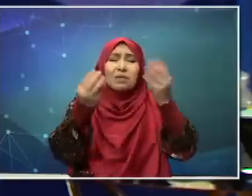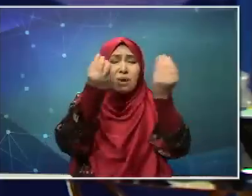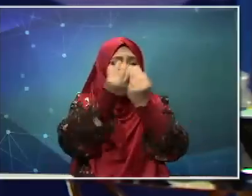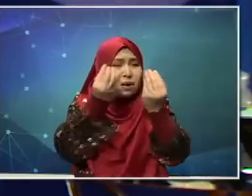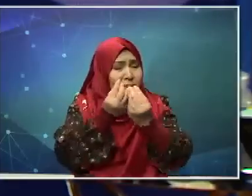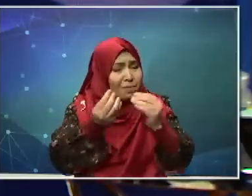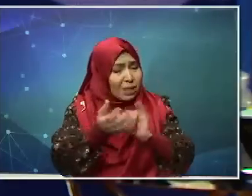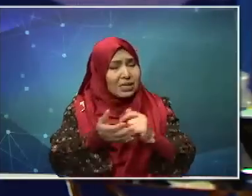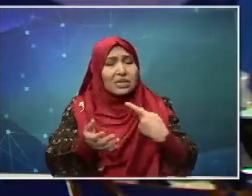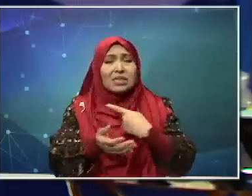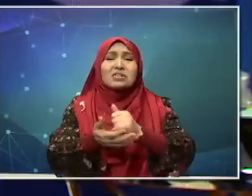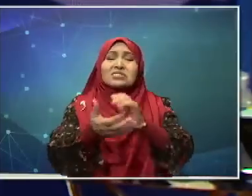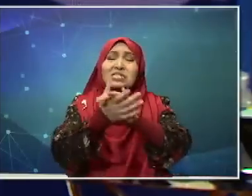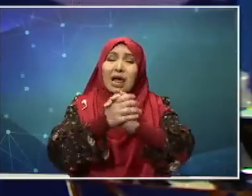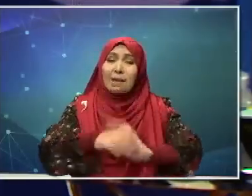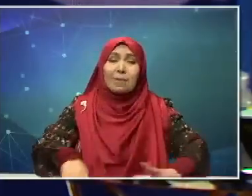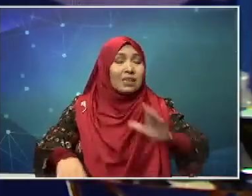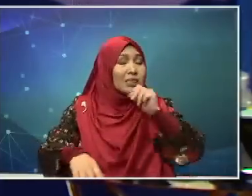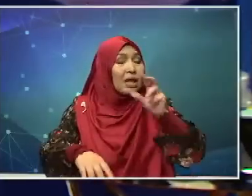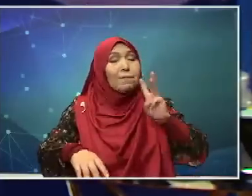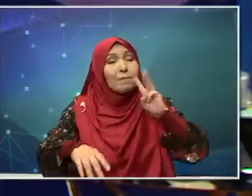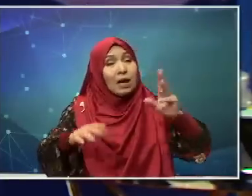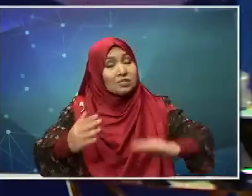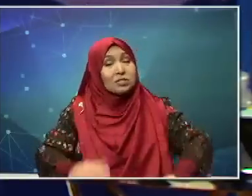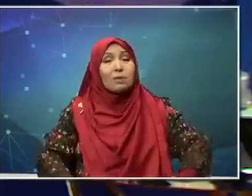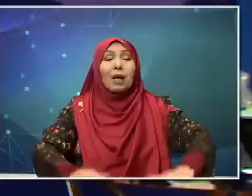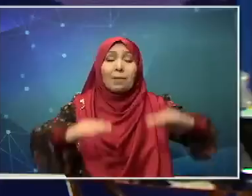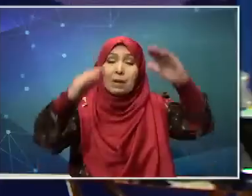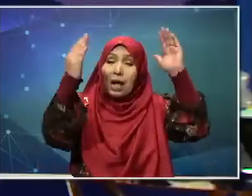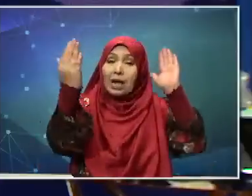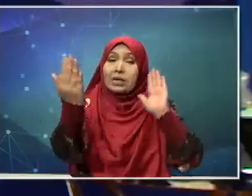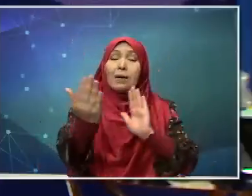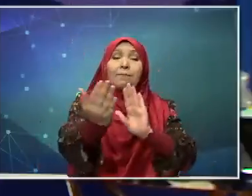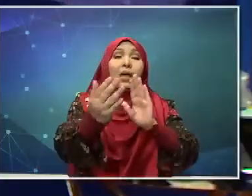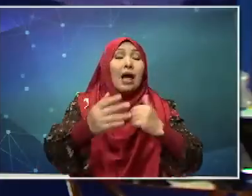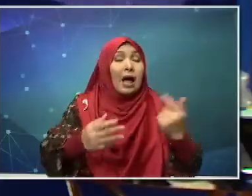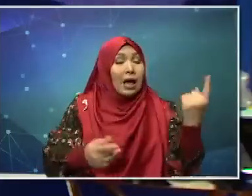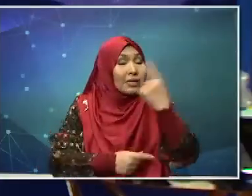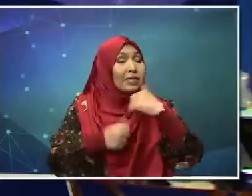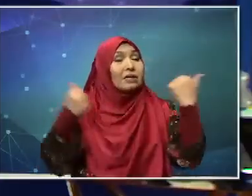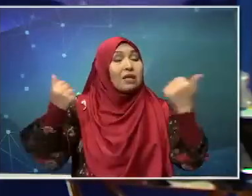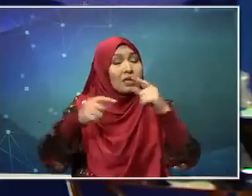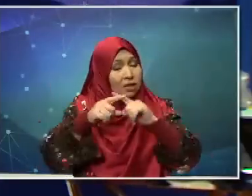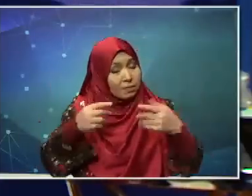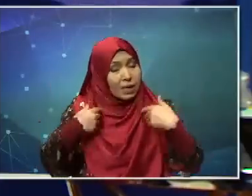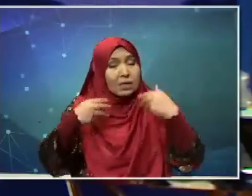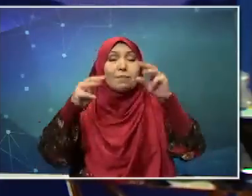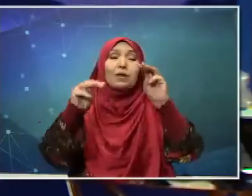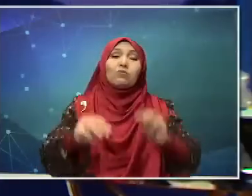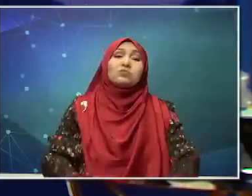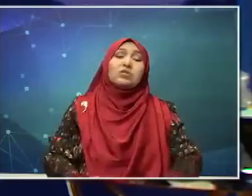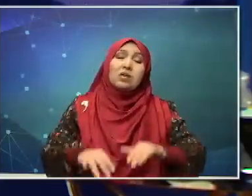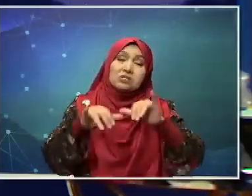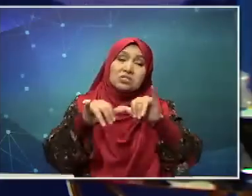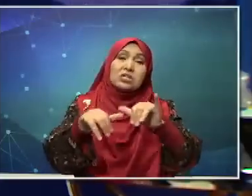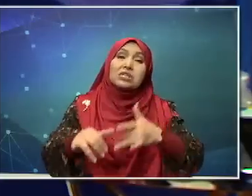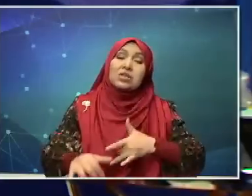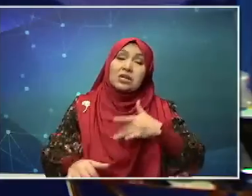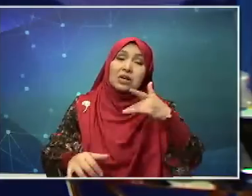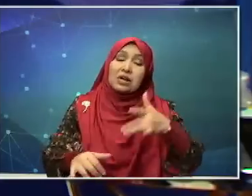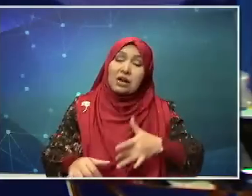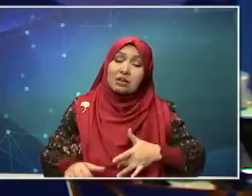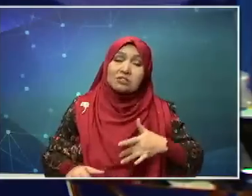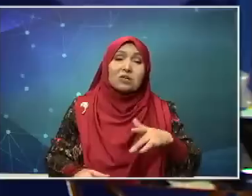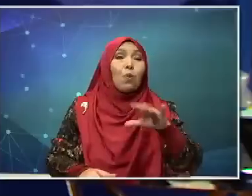akan kita Selamat tak manji untuk menghadapi hari raya contohnya ya tetapi aja manusia yang masih lagi dihasilkan bahwa